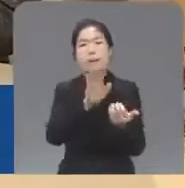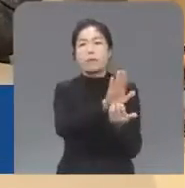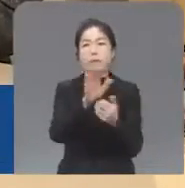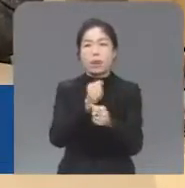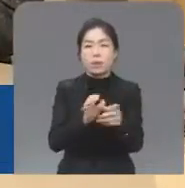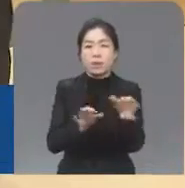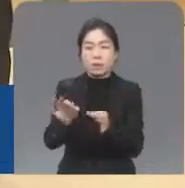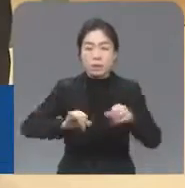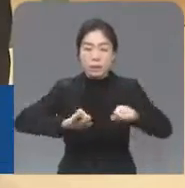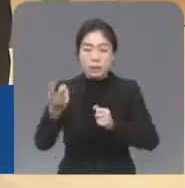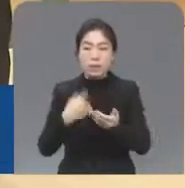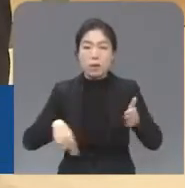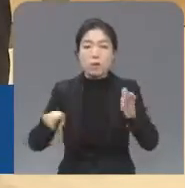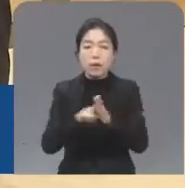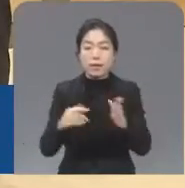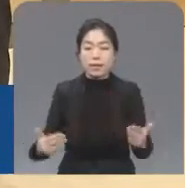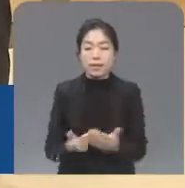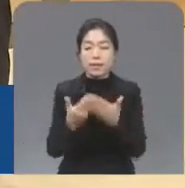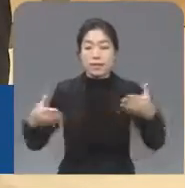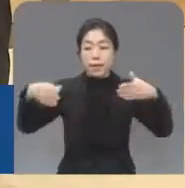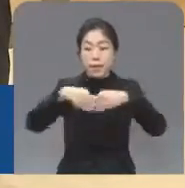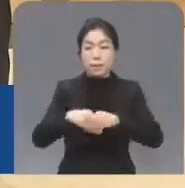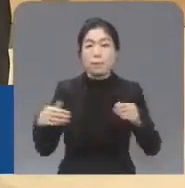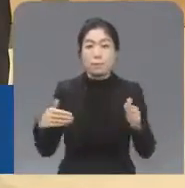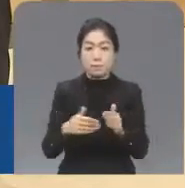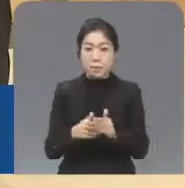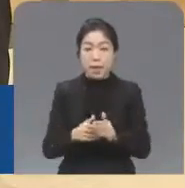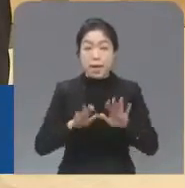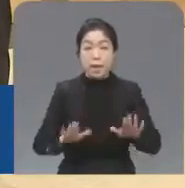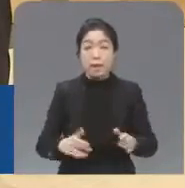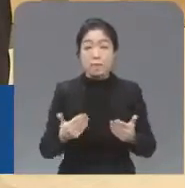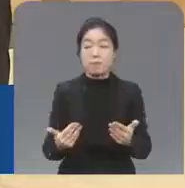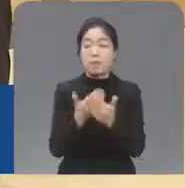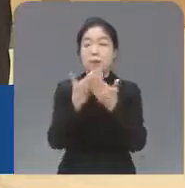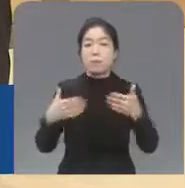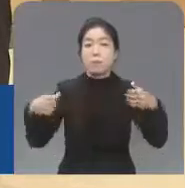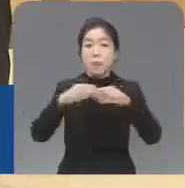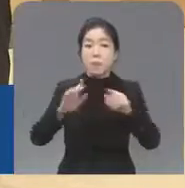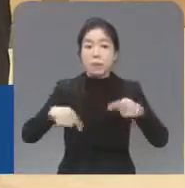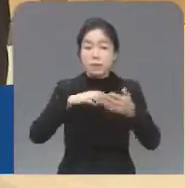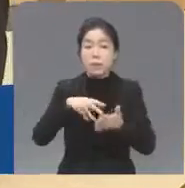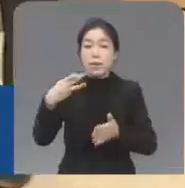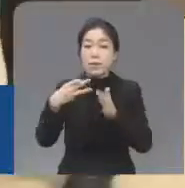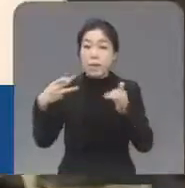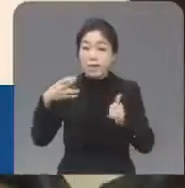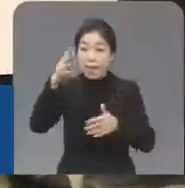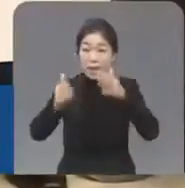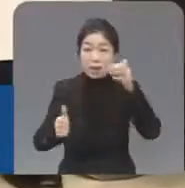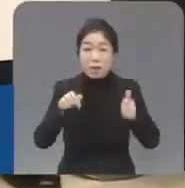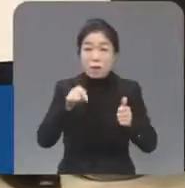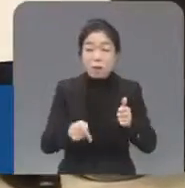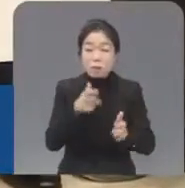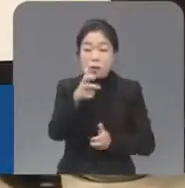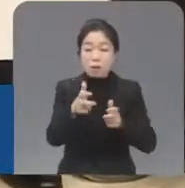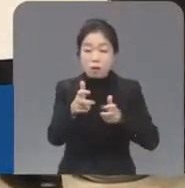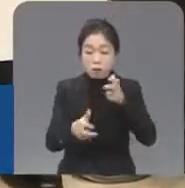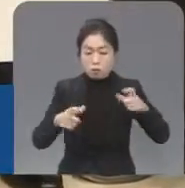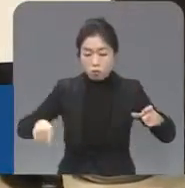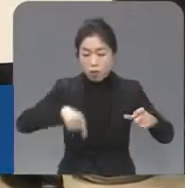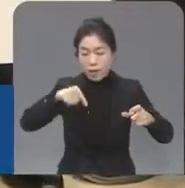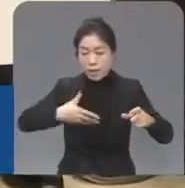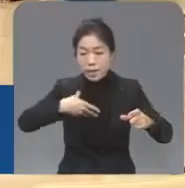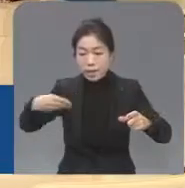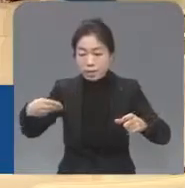상권 활성화를 위한 상생협약을 체결했습니다. 이번 상생협약에 참여한 13명의 임대인은 사업구역 내 건물을